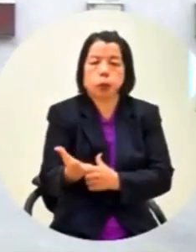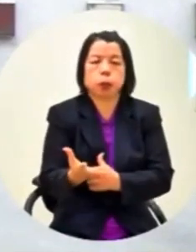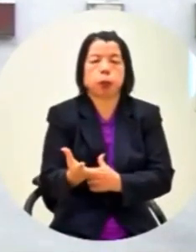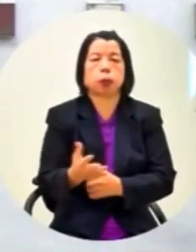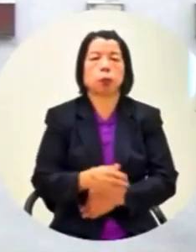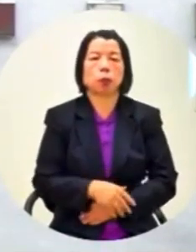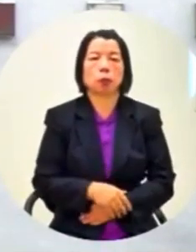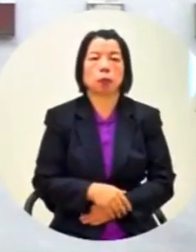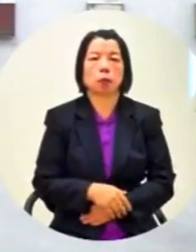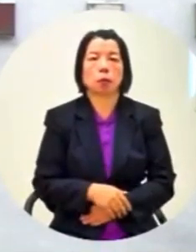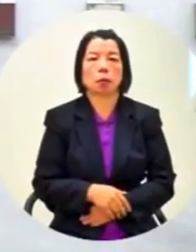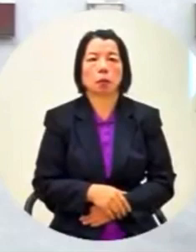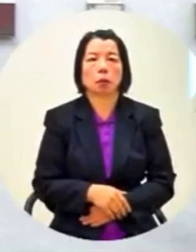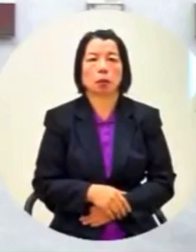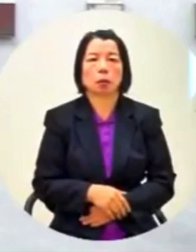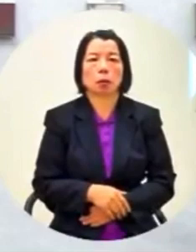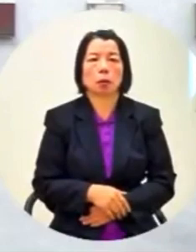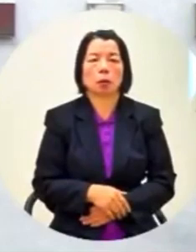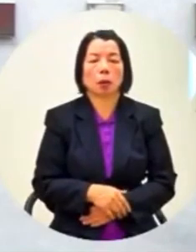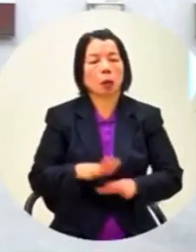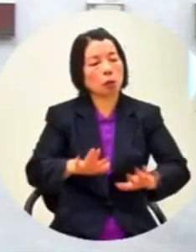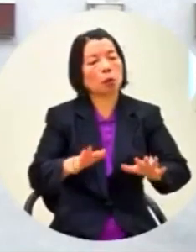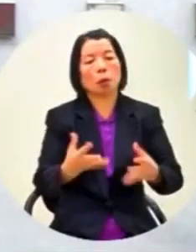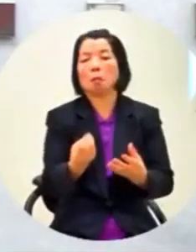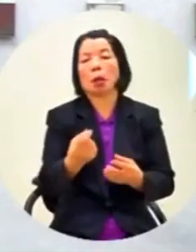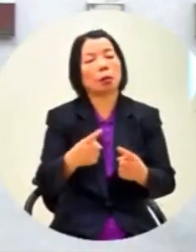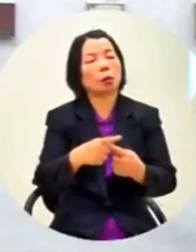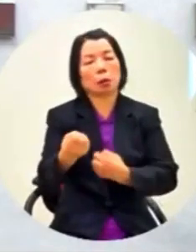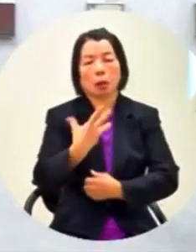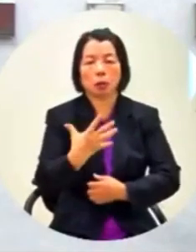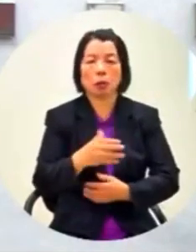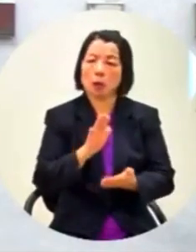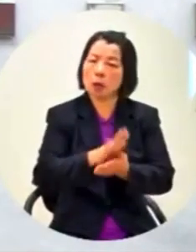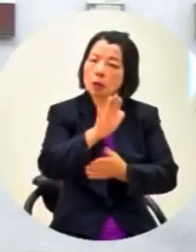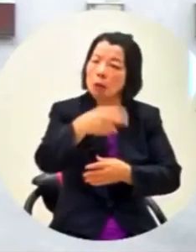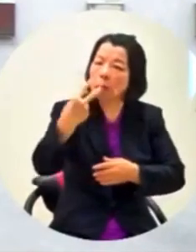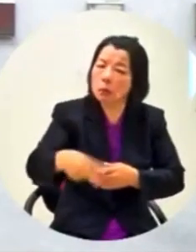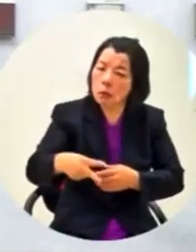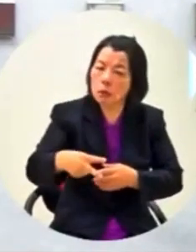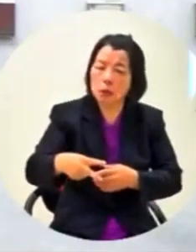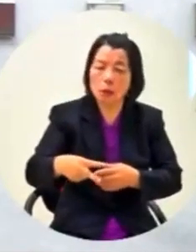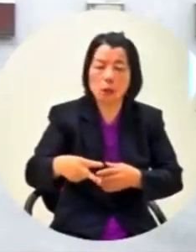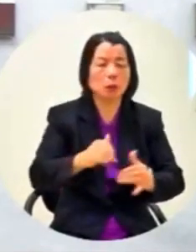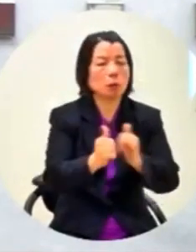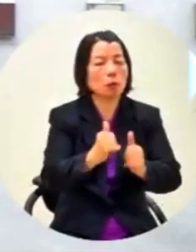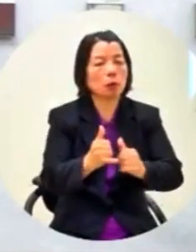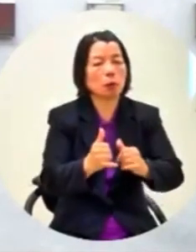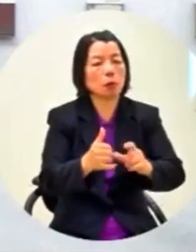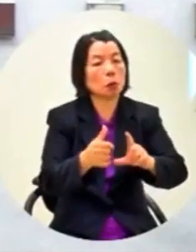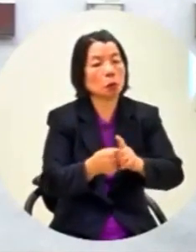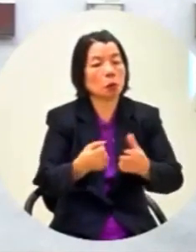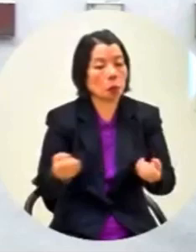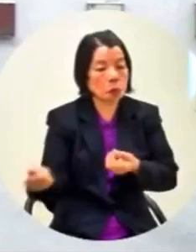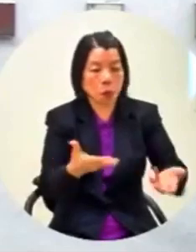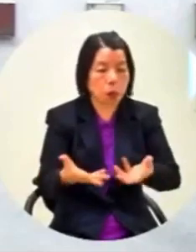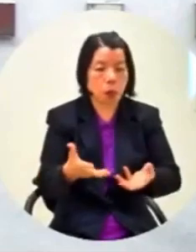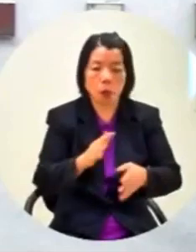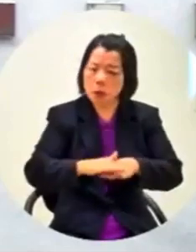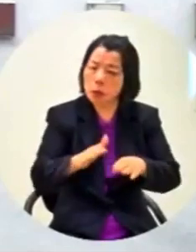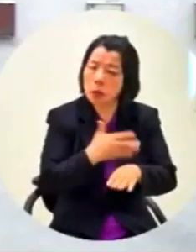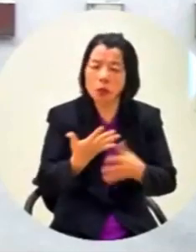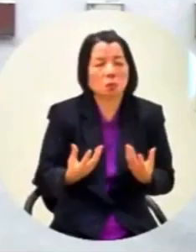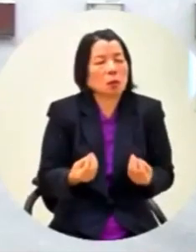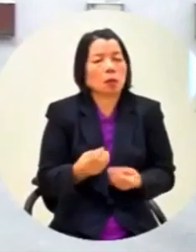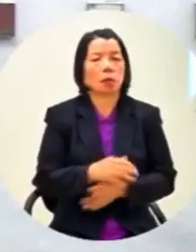在也不会有人能够告诉我们未来会不会有社区感染。守护住高雄，防疫优